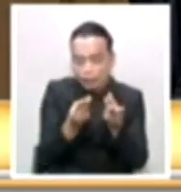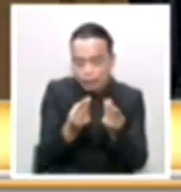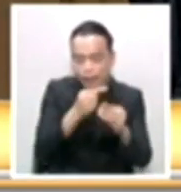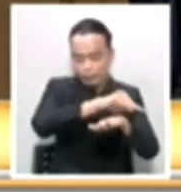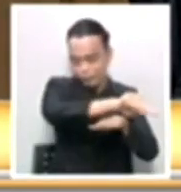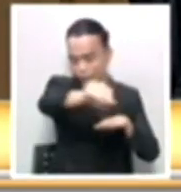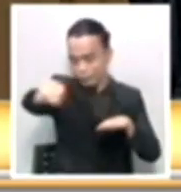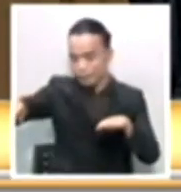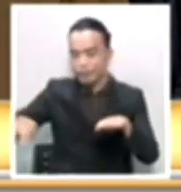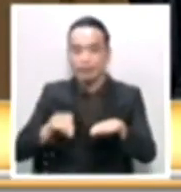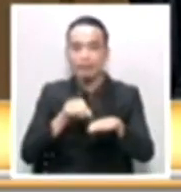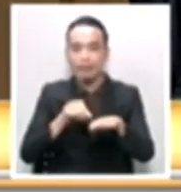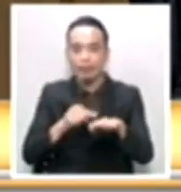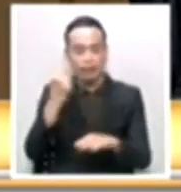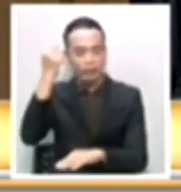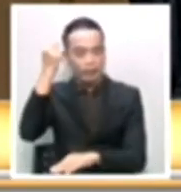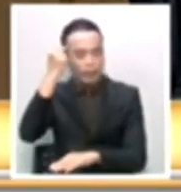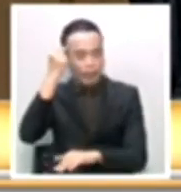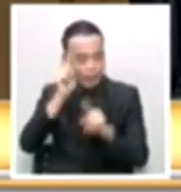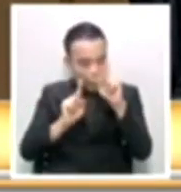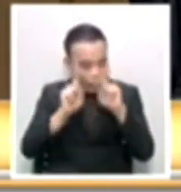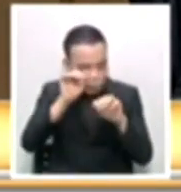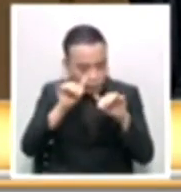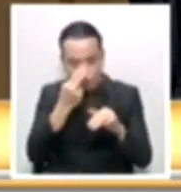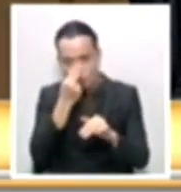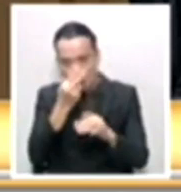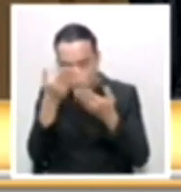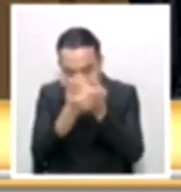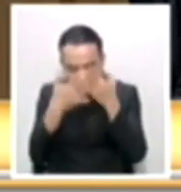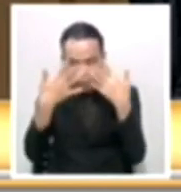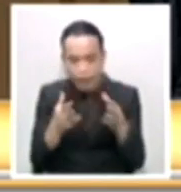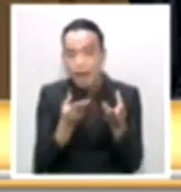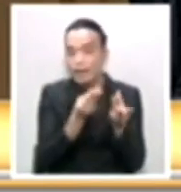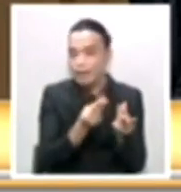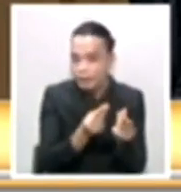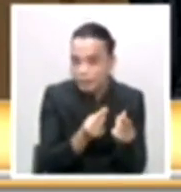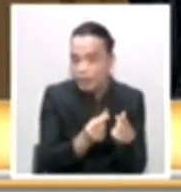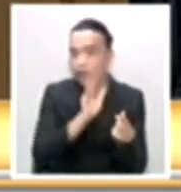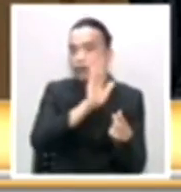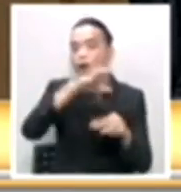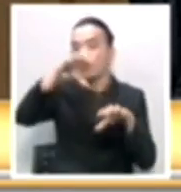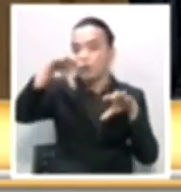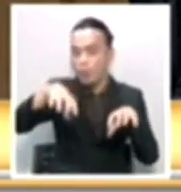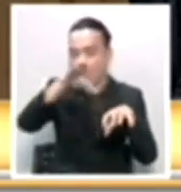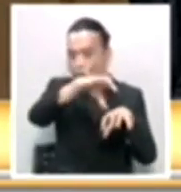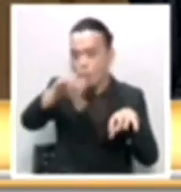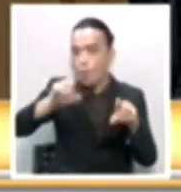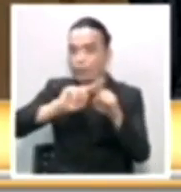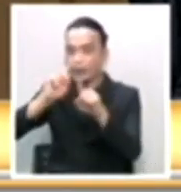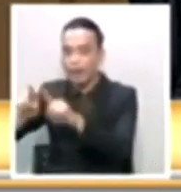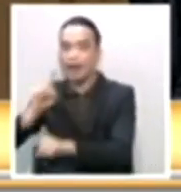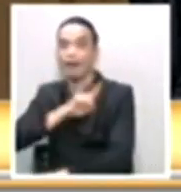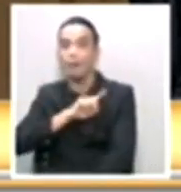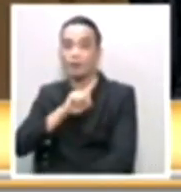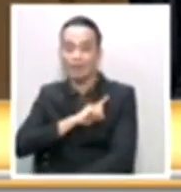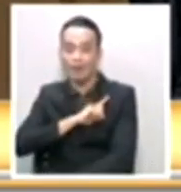ได้พิจารณาถึงข้อมูลในภาพรวมทั้งสิ้นของพื้นที่นะครับที่หน่วยงานต่างๆจะไปดำเนินการ